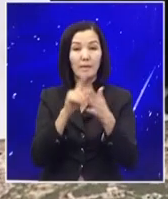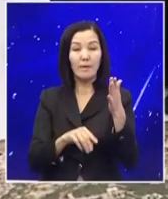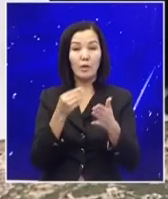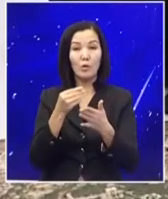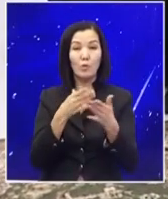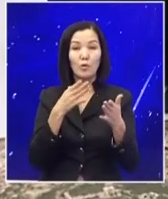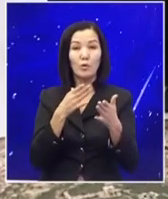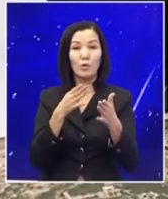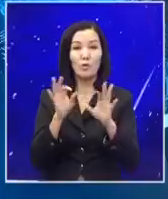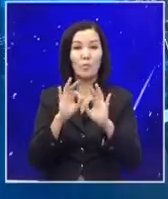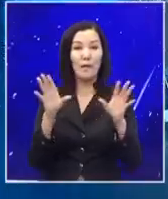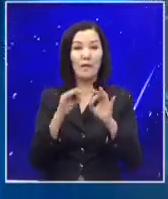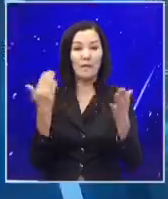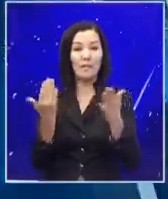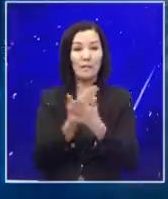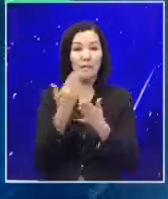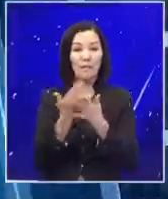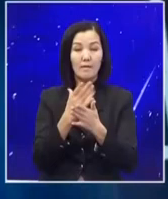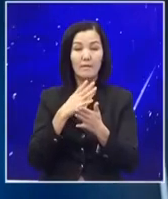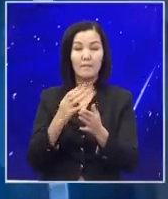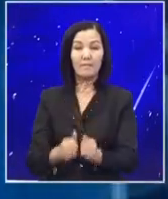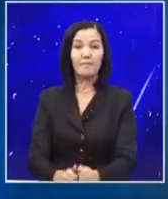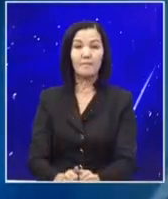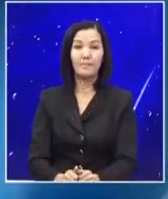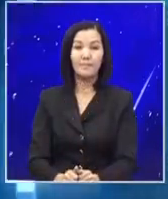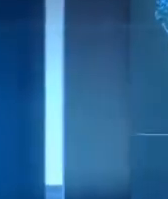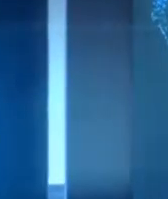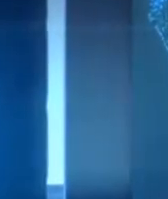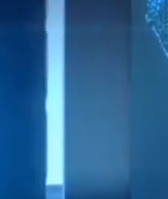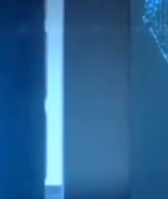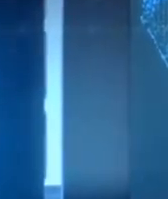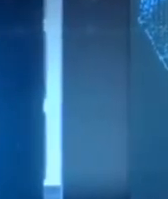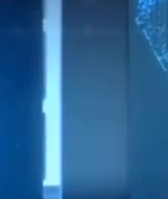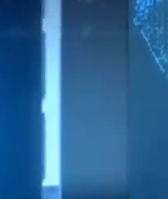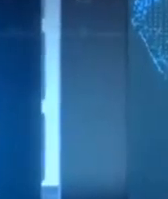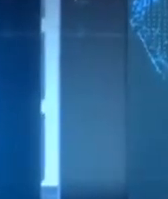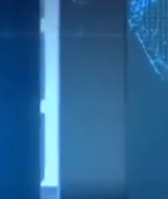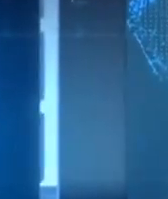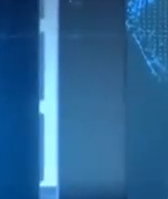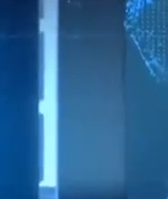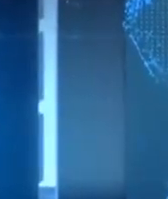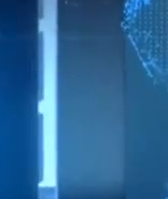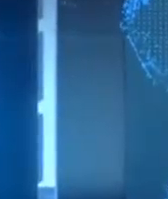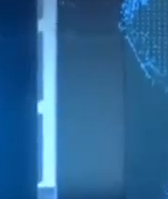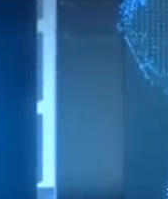жайлы ой өрбітті. Камшат Мұхамеджан, Жасұлан Шымкенже, Айдос Қалиев, Жетісу арнасы, Талдықорған.